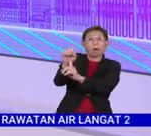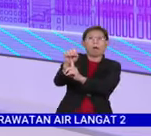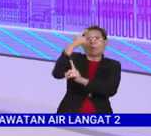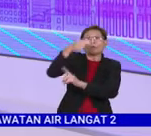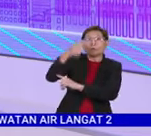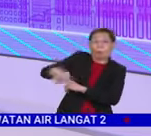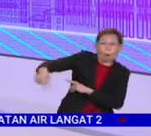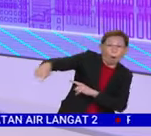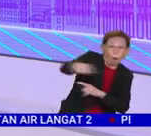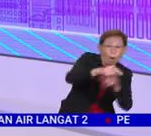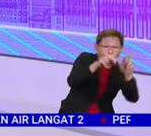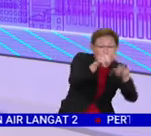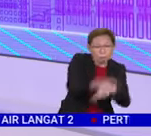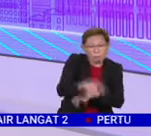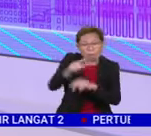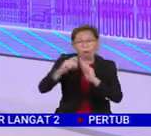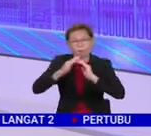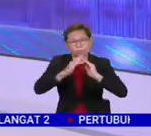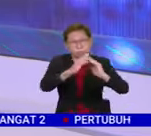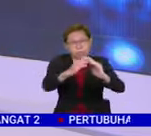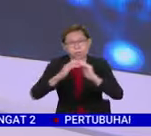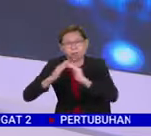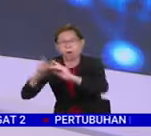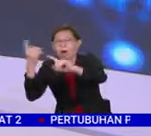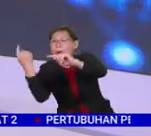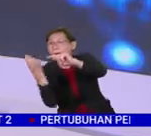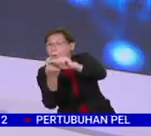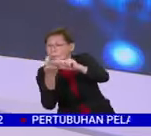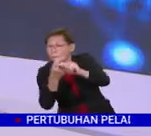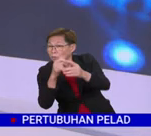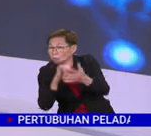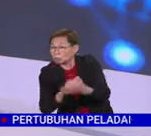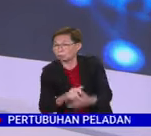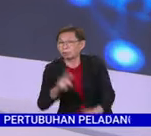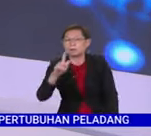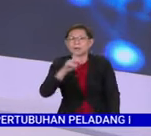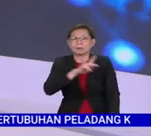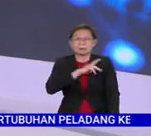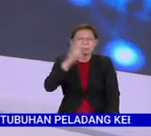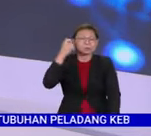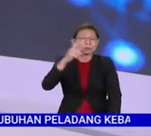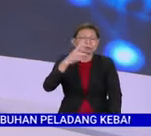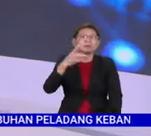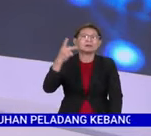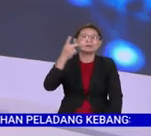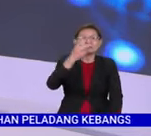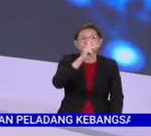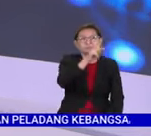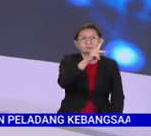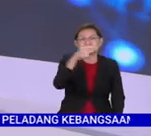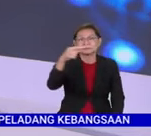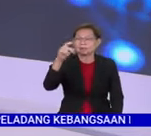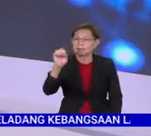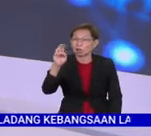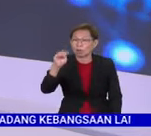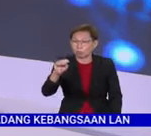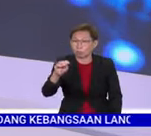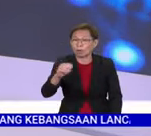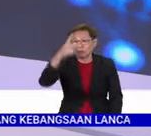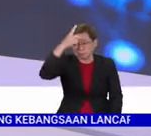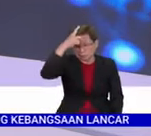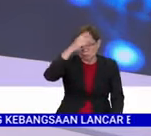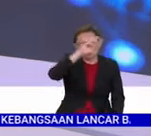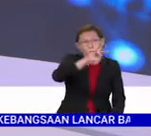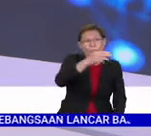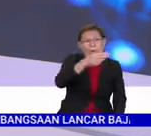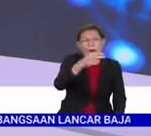kepada penduduk di kawasan perumahan yang dibangunkan. Menurut Ketua Setiausaha Kementerian Komunikasi dan Multimedia, Dato' Sri